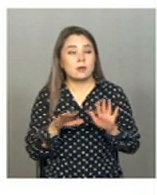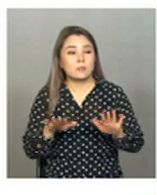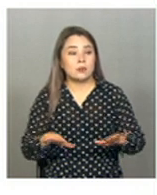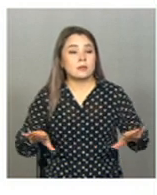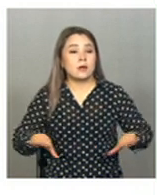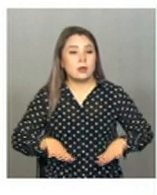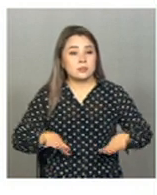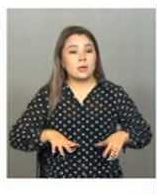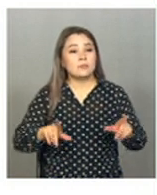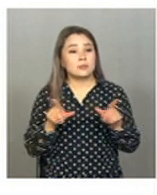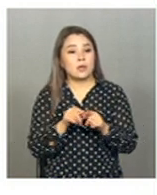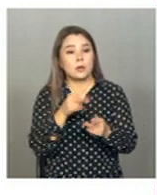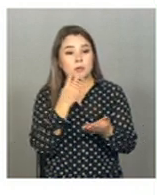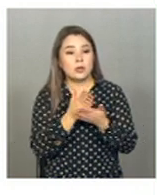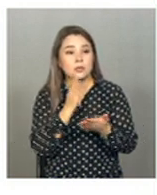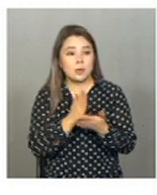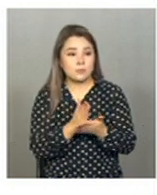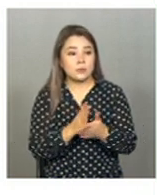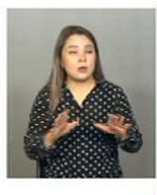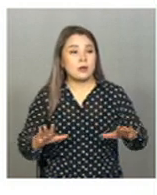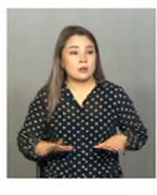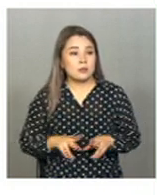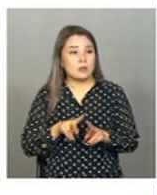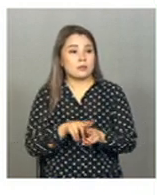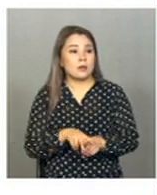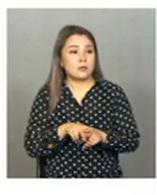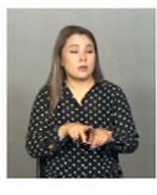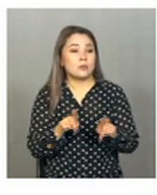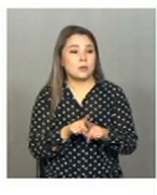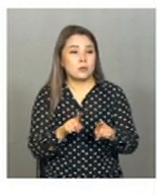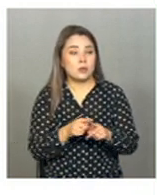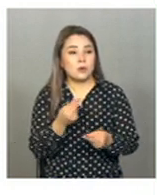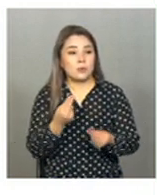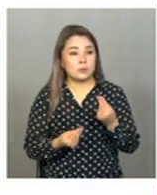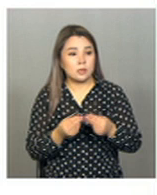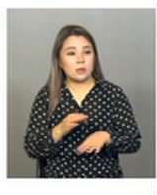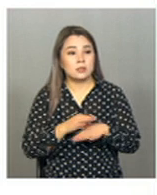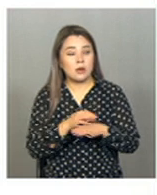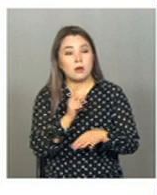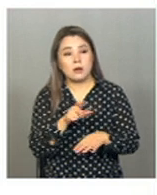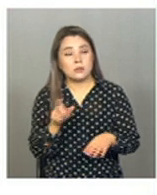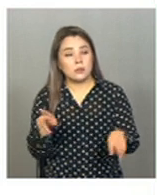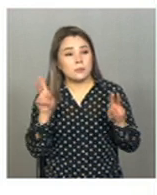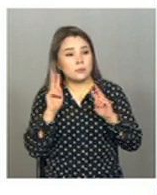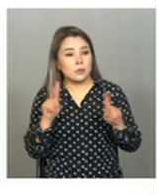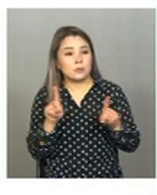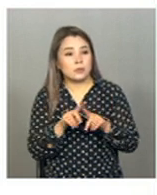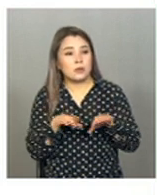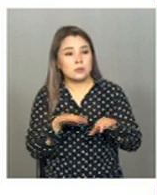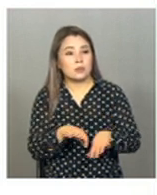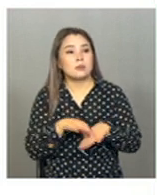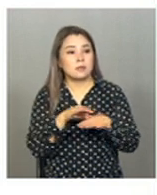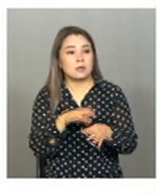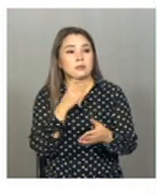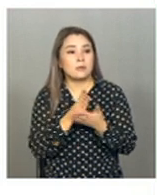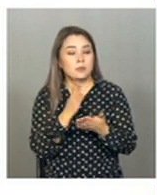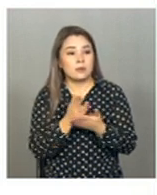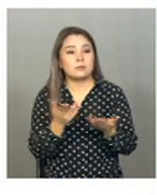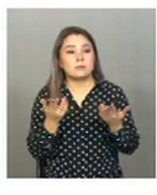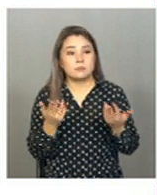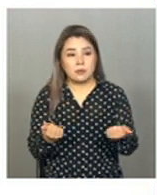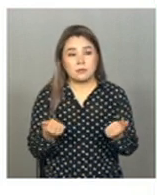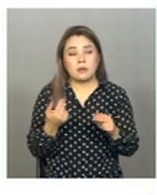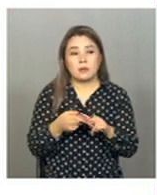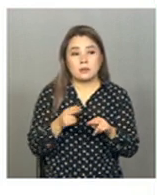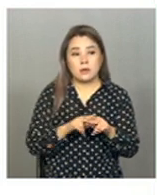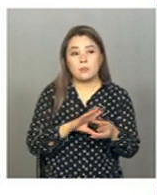көрсете ме? Шабандоздар ат құлағында ойнап, адам сенгісіз әрекеттер жасайды. Әлбетте, бұның